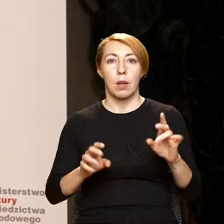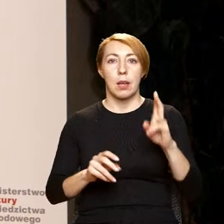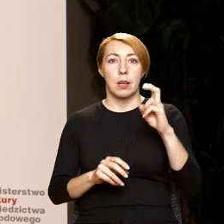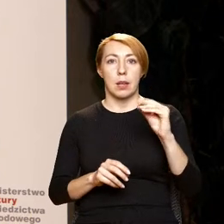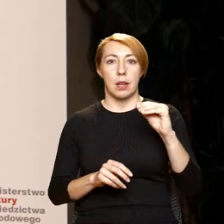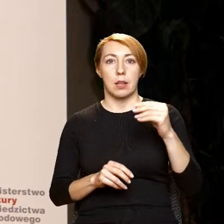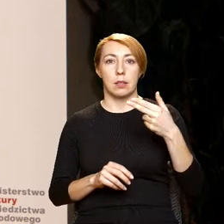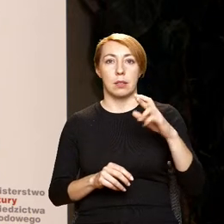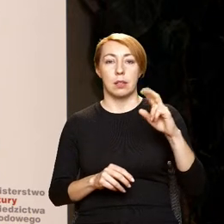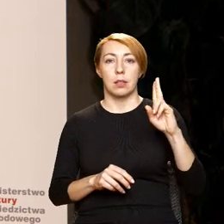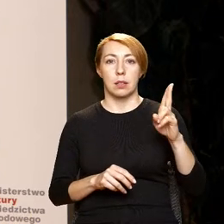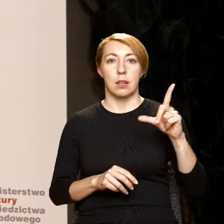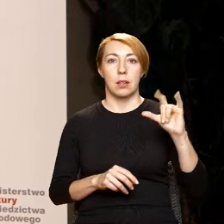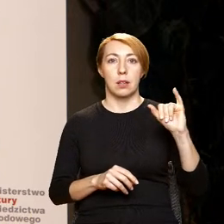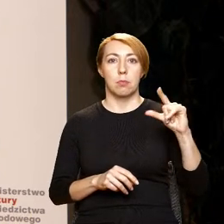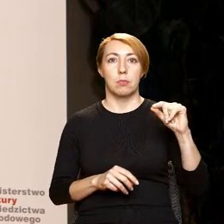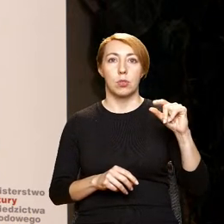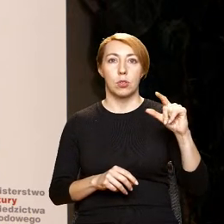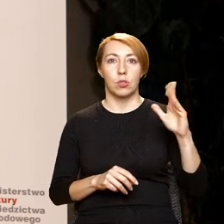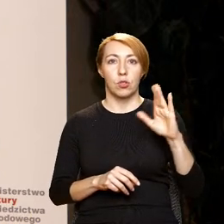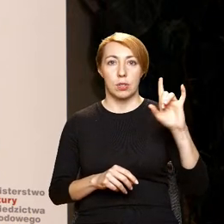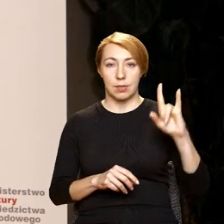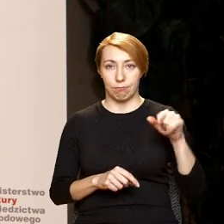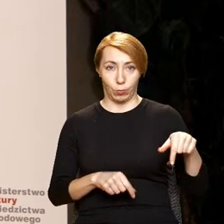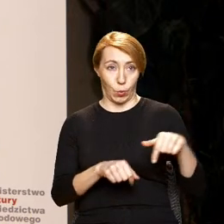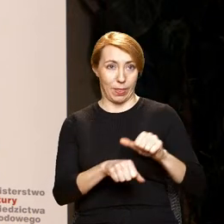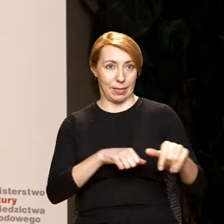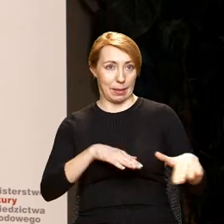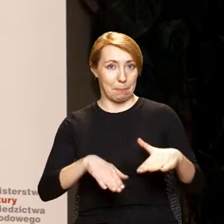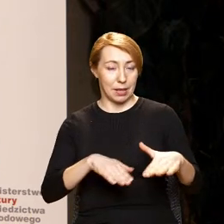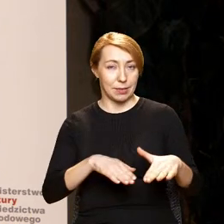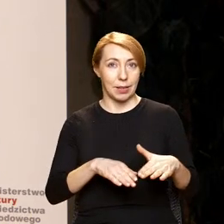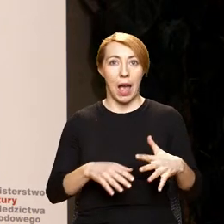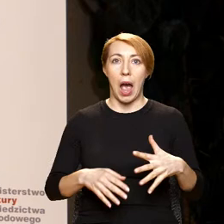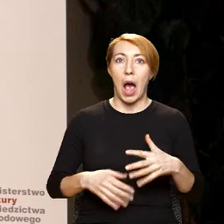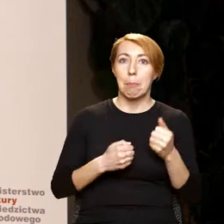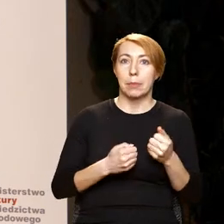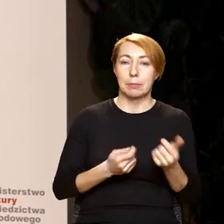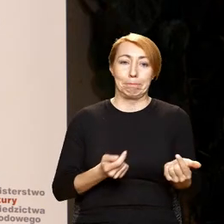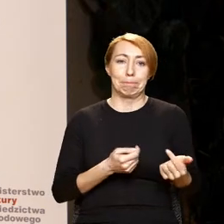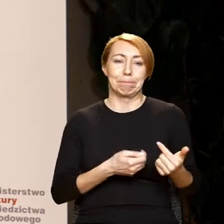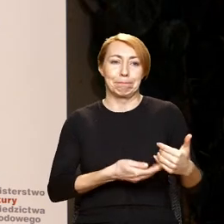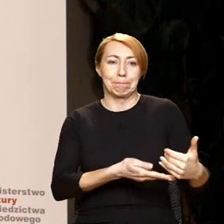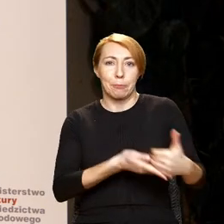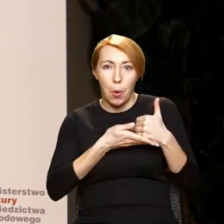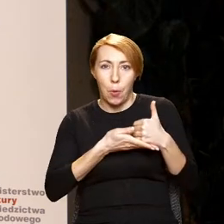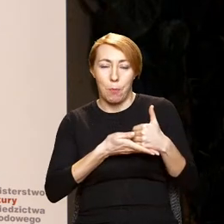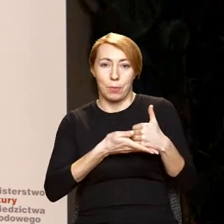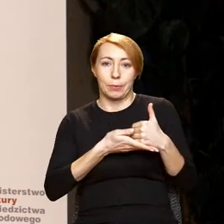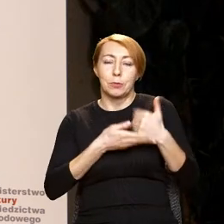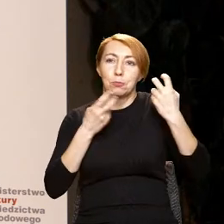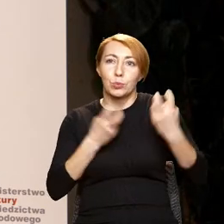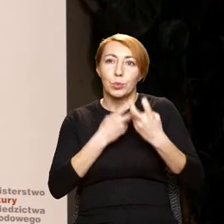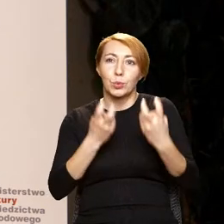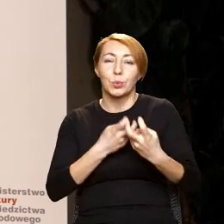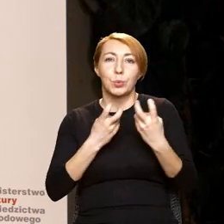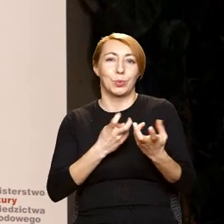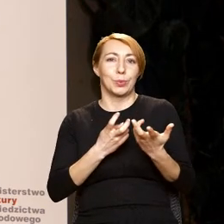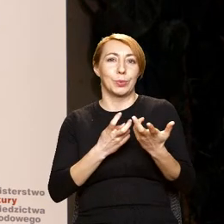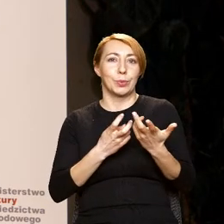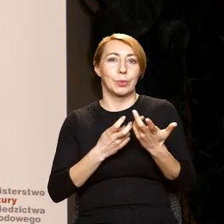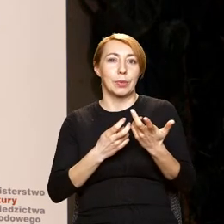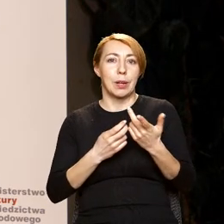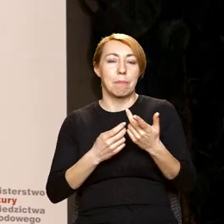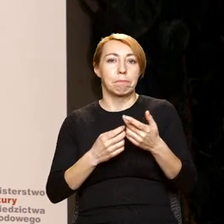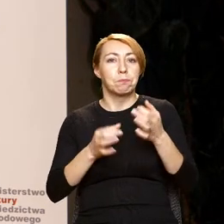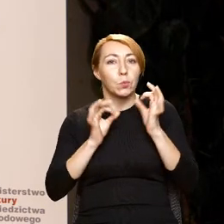Henrykiem Lipszycem, który tutaj jest również z nami, żeby przyszedł z pomocą znalezienia